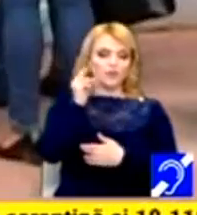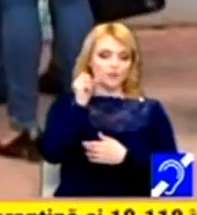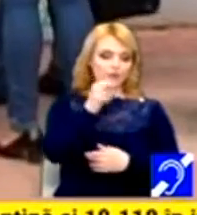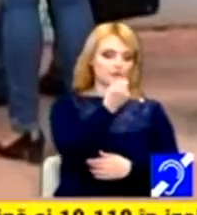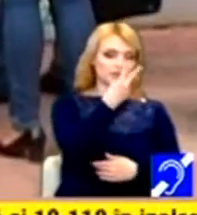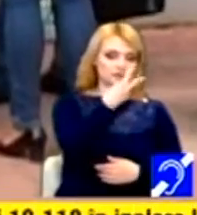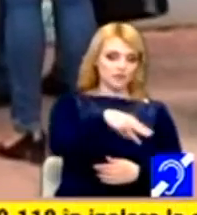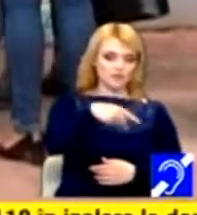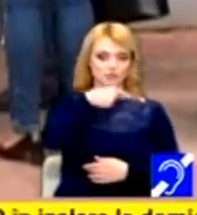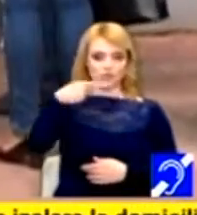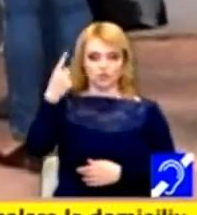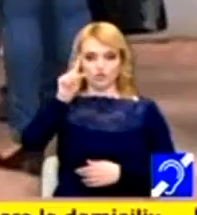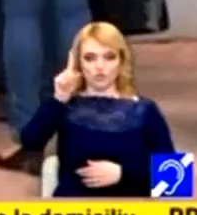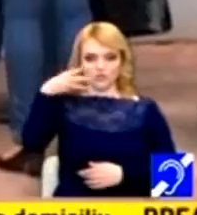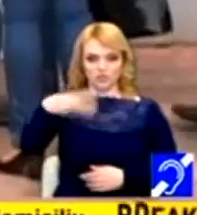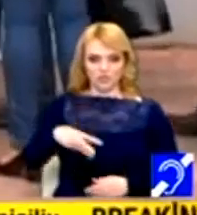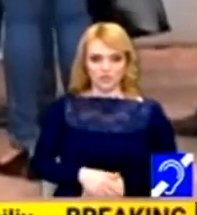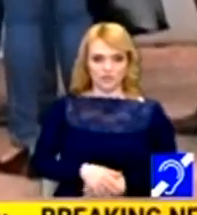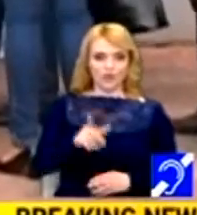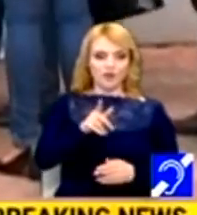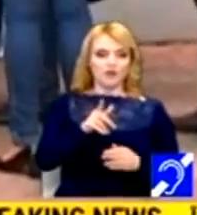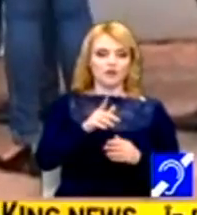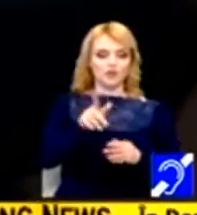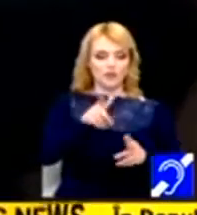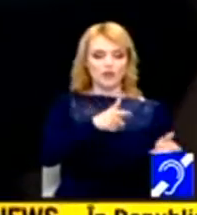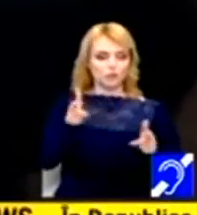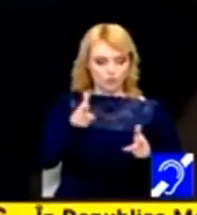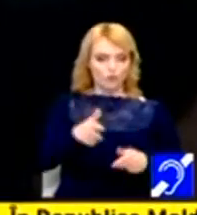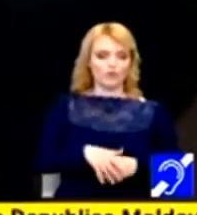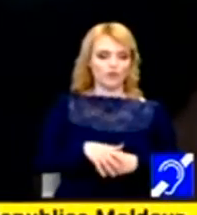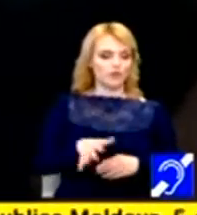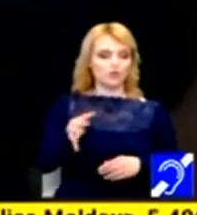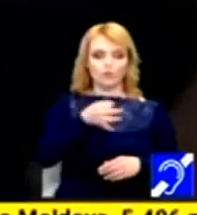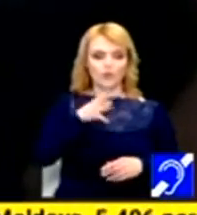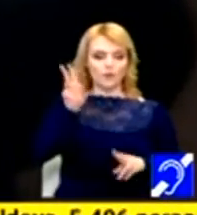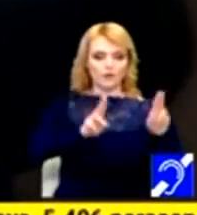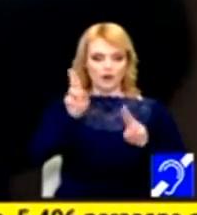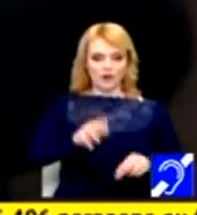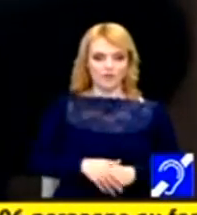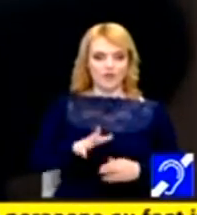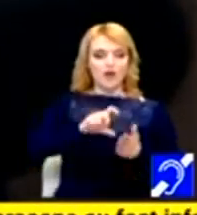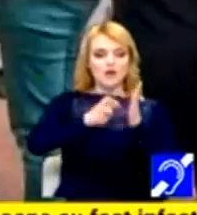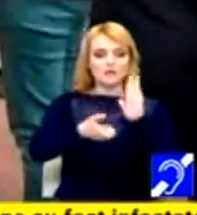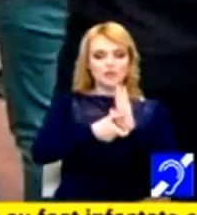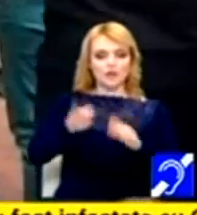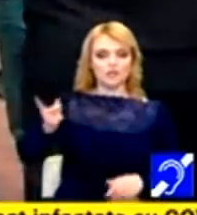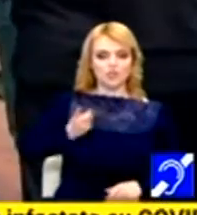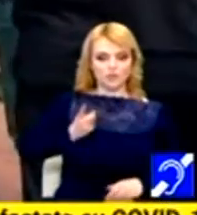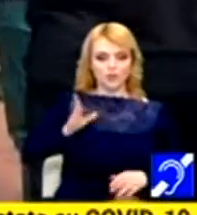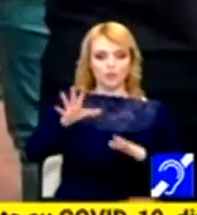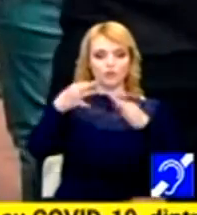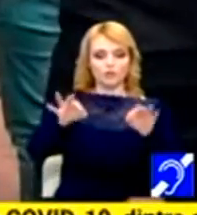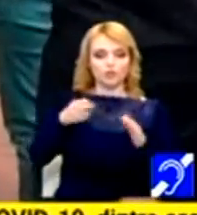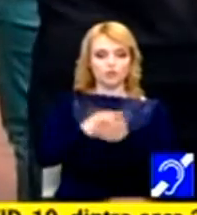respectarea normelor și recomandărilor autorităților, iar accesul este asigurat numai în absența simptomelor specifice